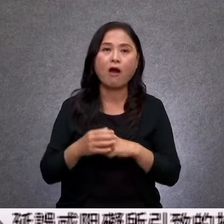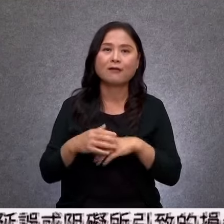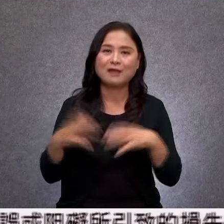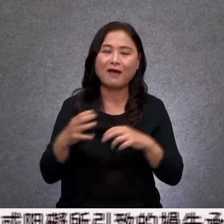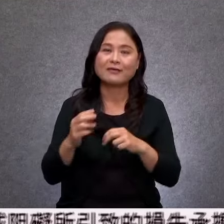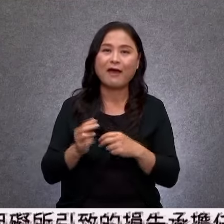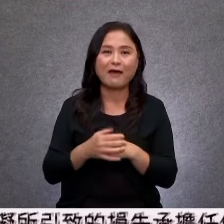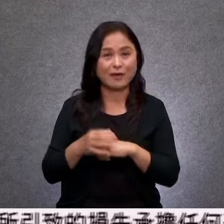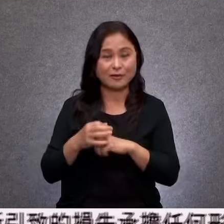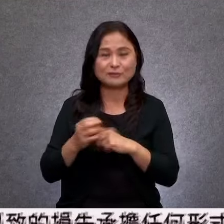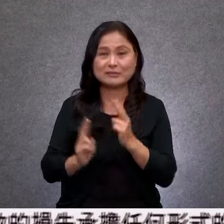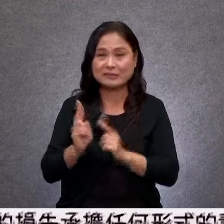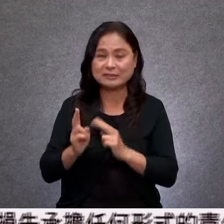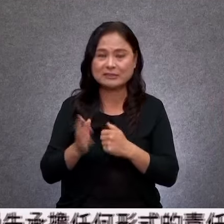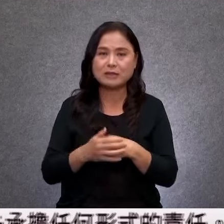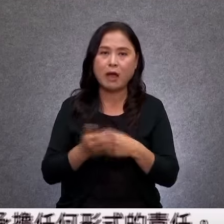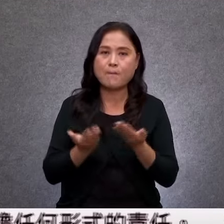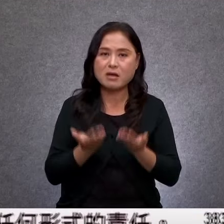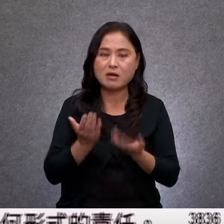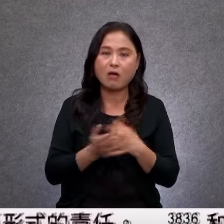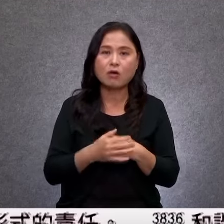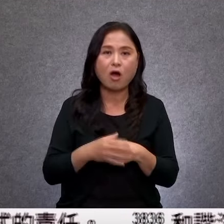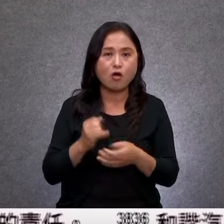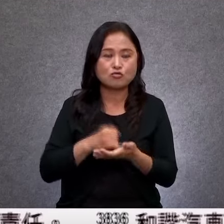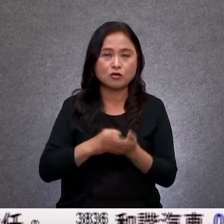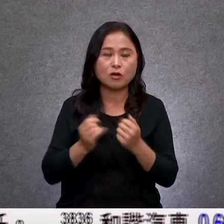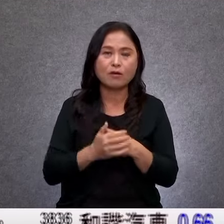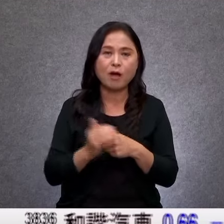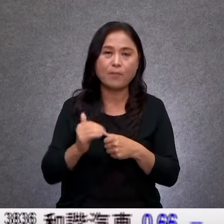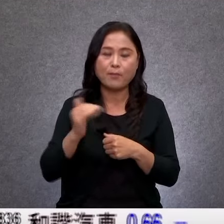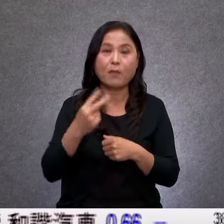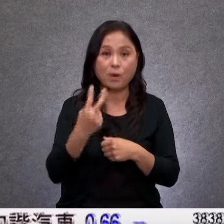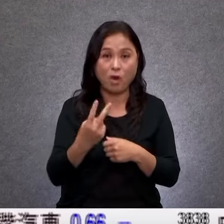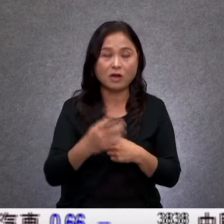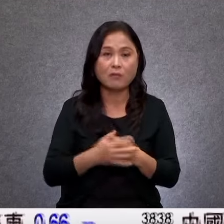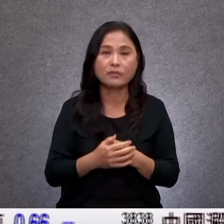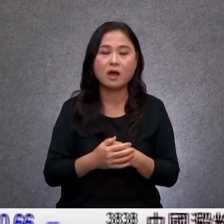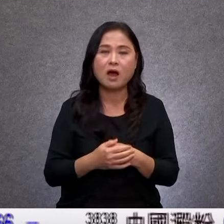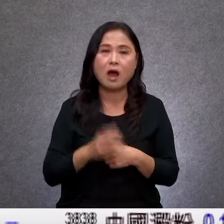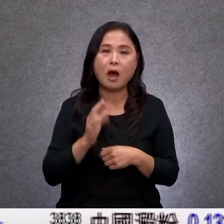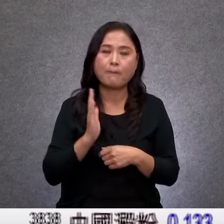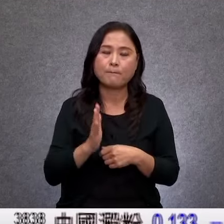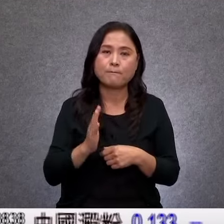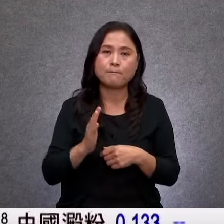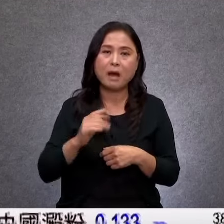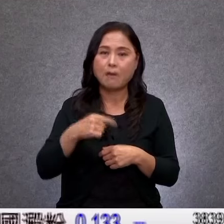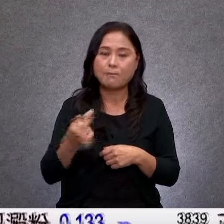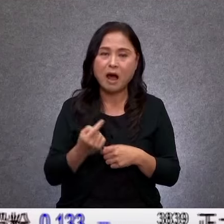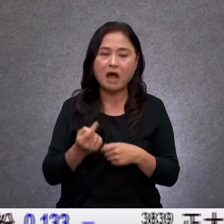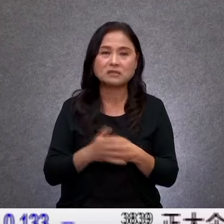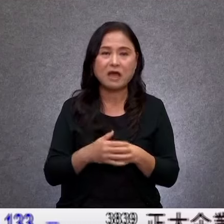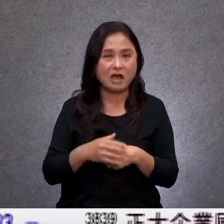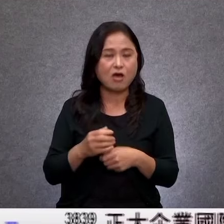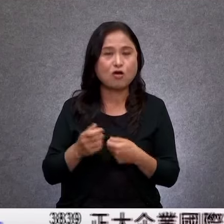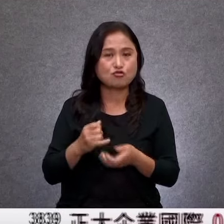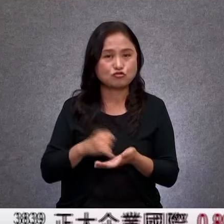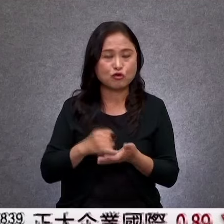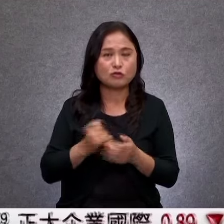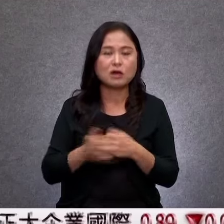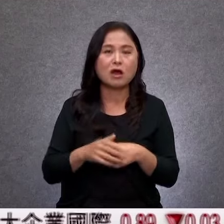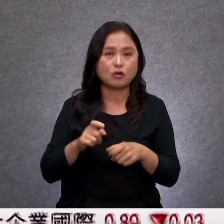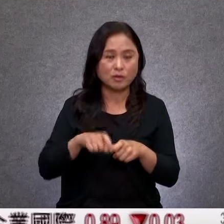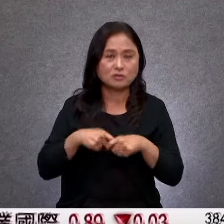亦都同所有大城市比較過，我哋就算喺個標準稅率引入兩級制，超過